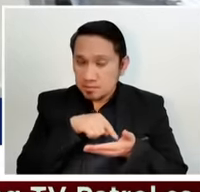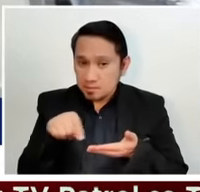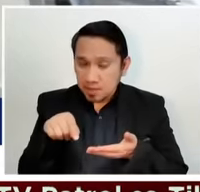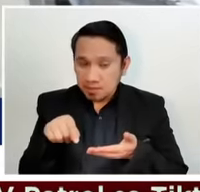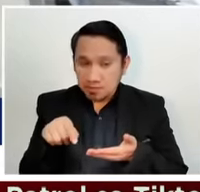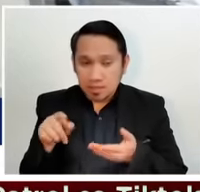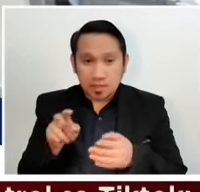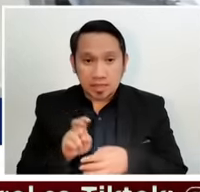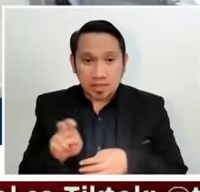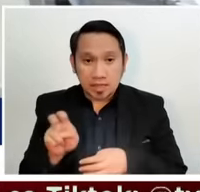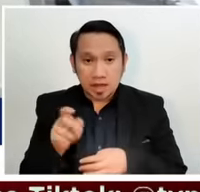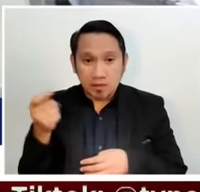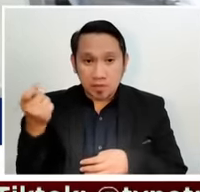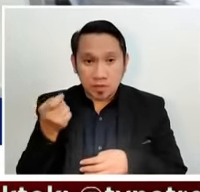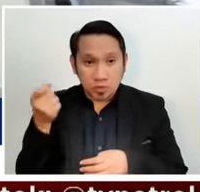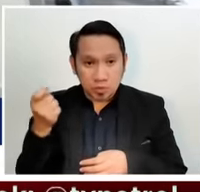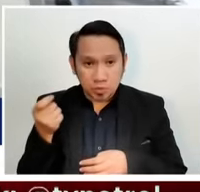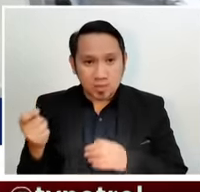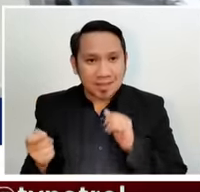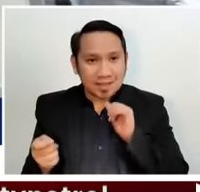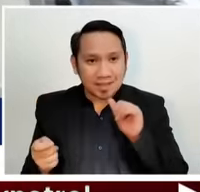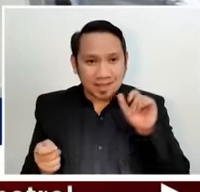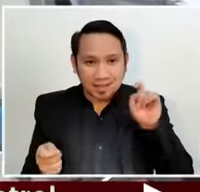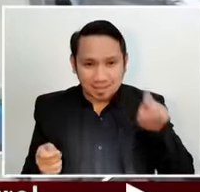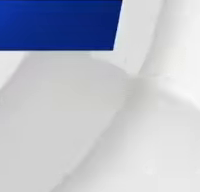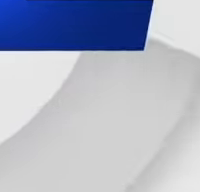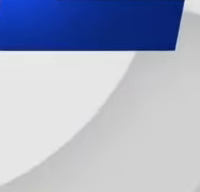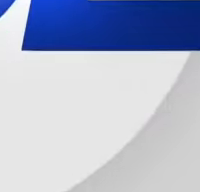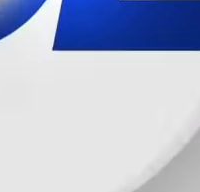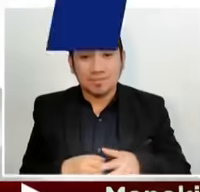dahil hindi naman ito kailangan.